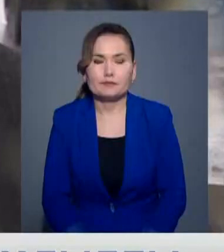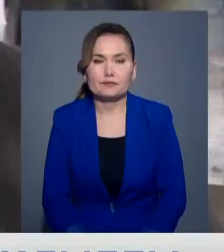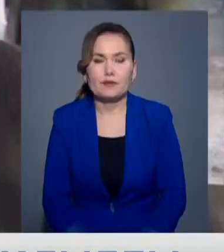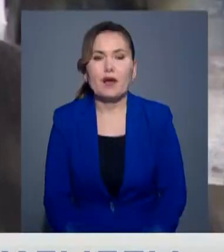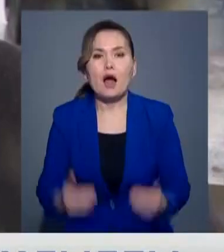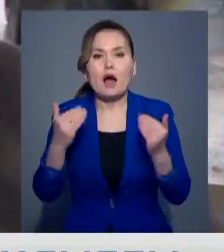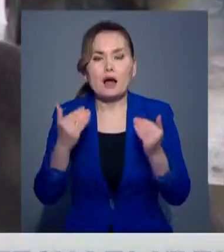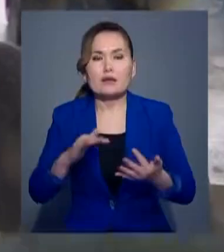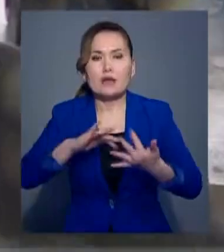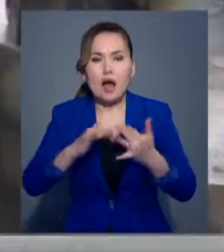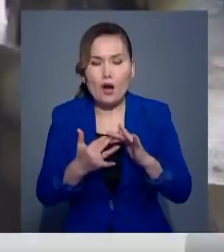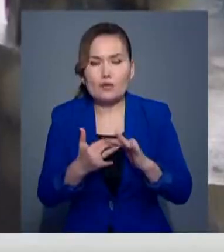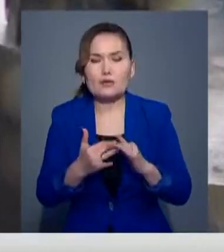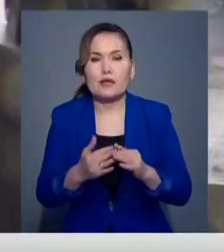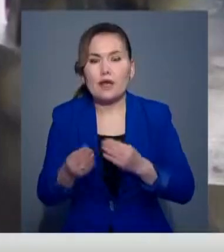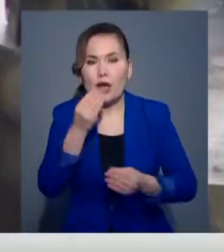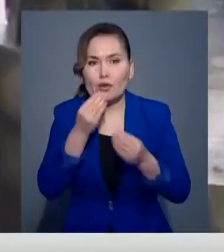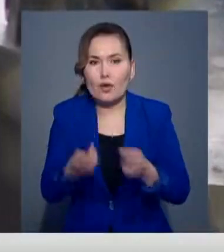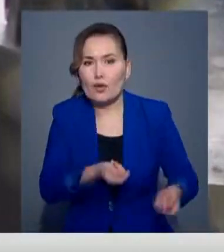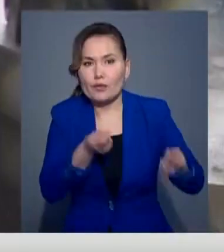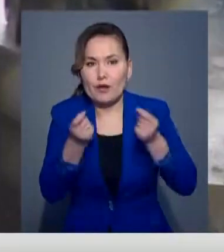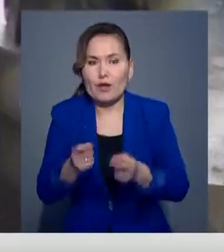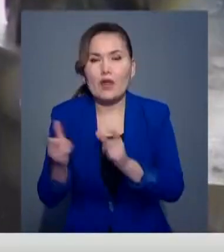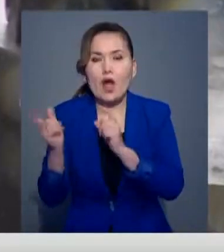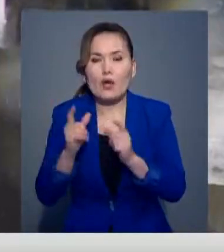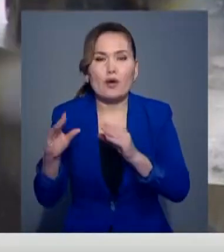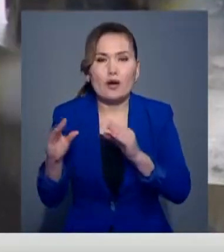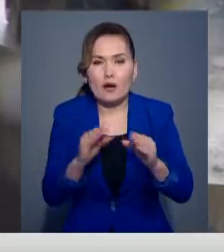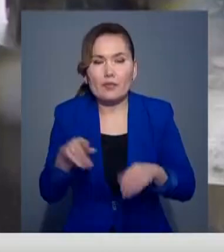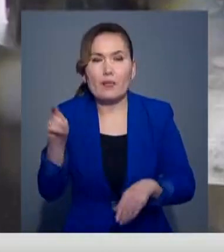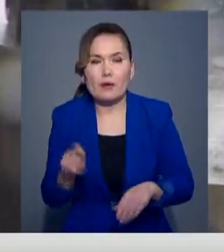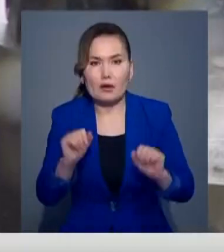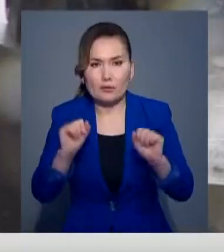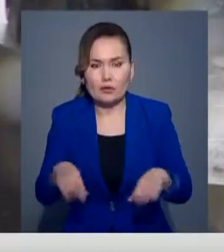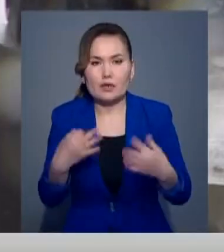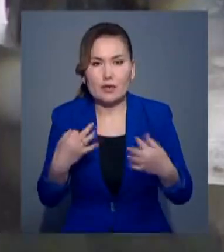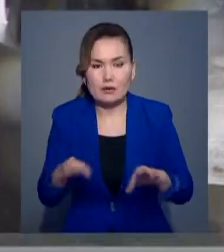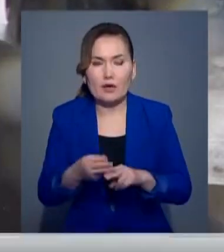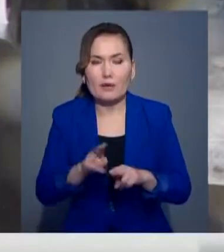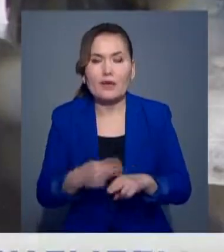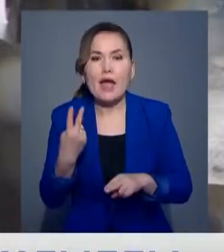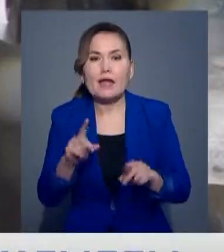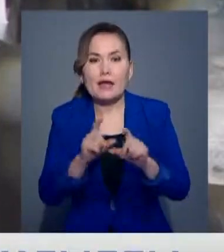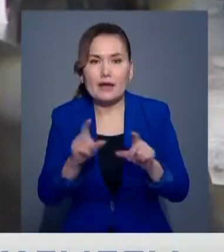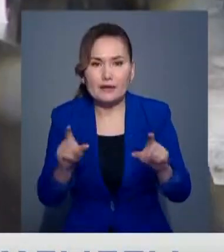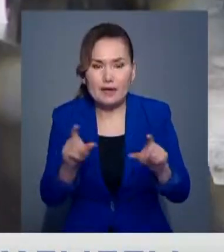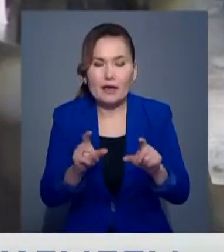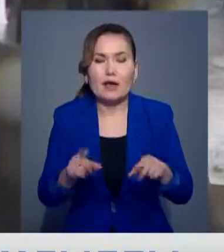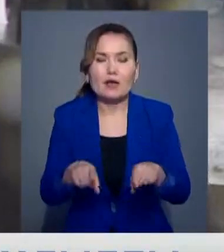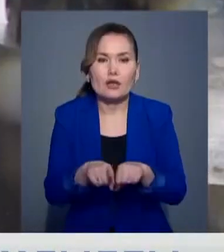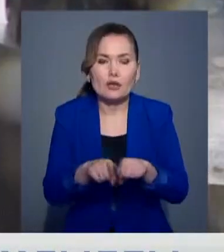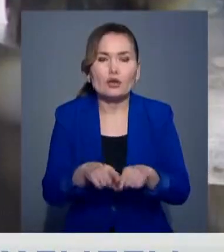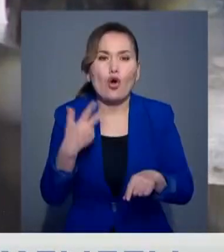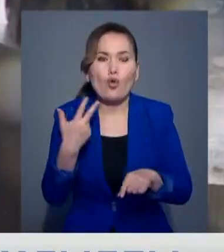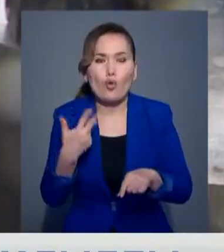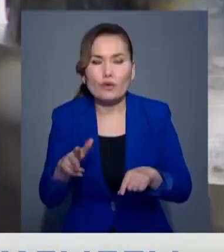Қазір елді мекенге азық түлік, дәрі-дәрмектерді тасымалдаған көліктер еш кедергісіз өте алады. Қараөткелде 2 дәріхана, 30-ға жуық азық түлік дүкені жұмыс істеп